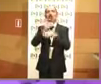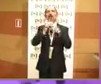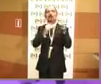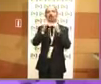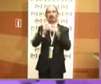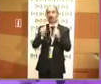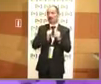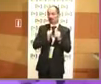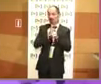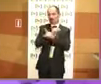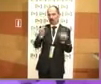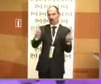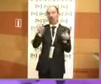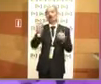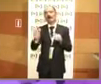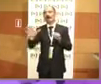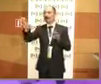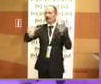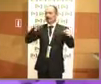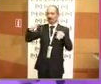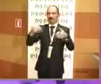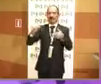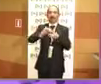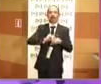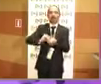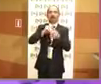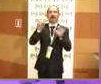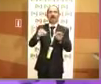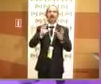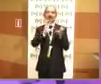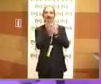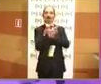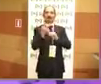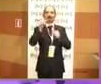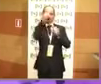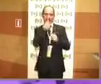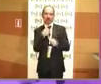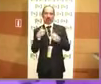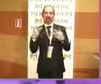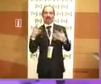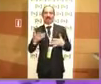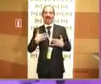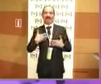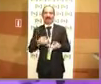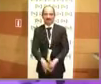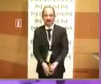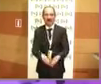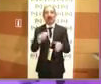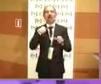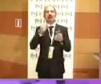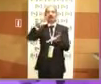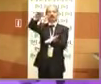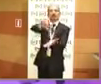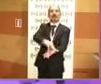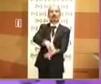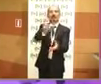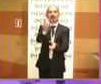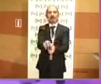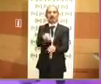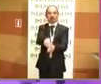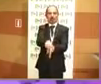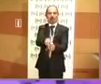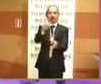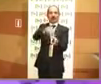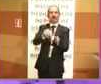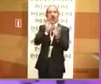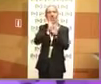da soli, ma aprendoci alla società, trasformando il nostro modo di essere, ridando centralità al potere della persona, offrendo nuove